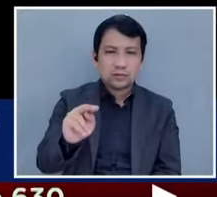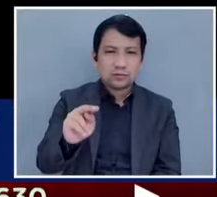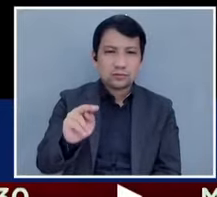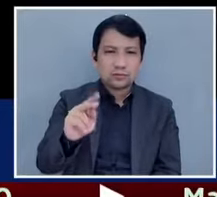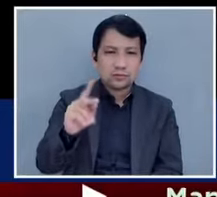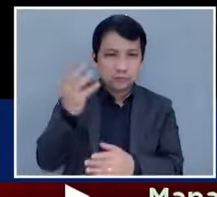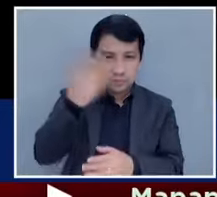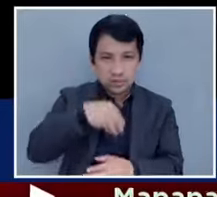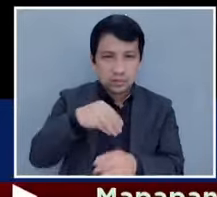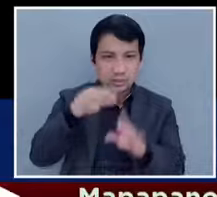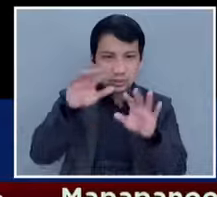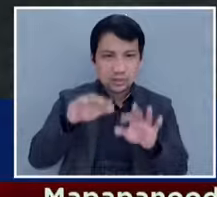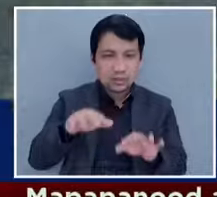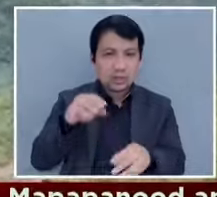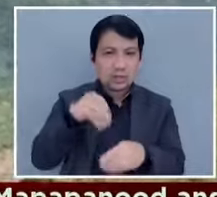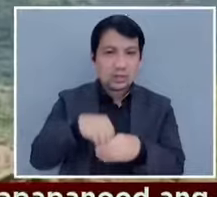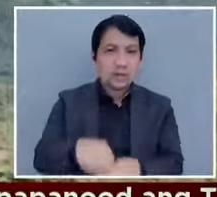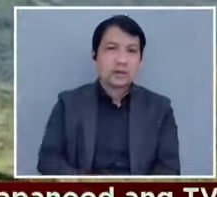malaparaisong ganda ng talon.